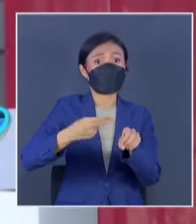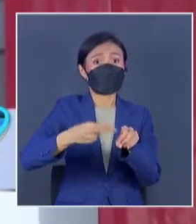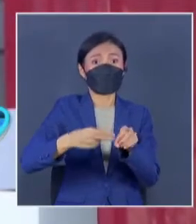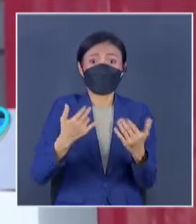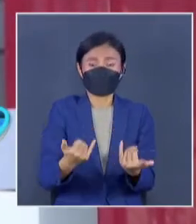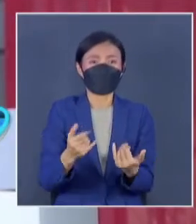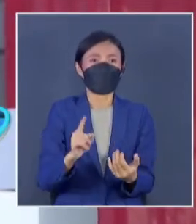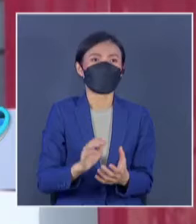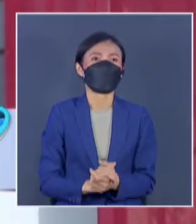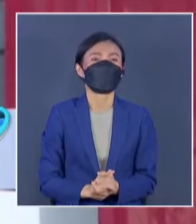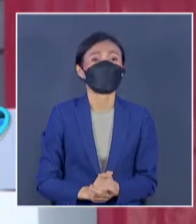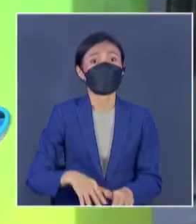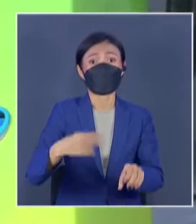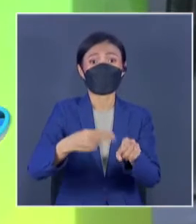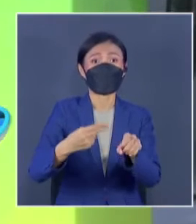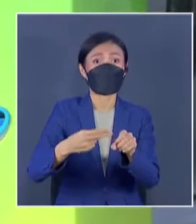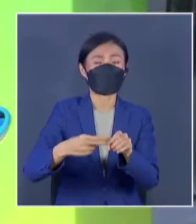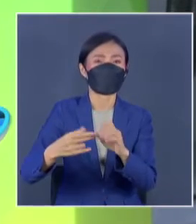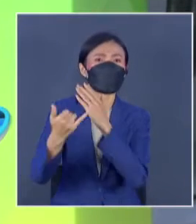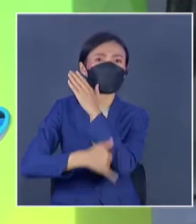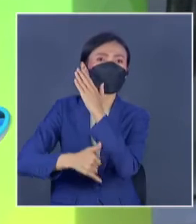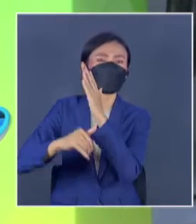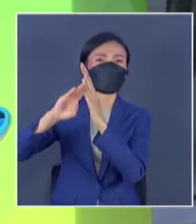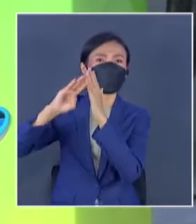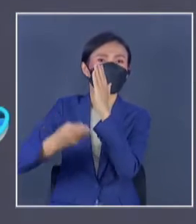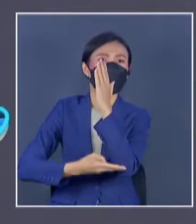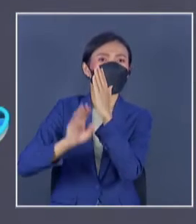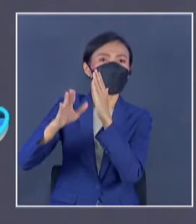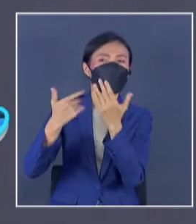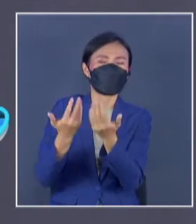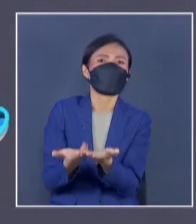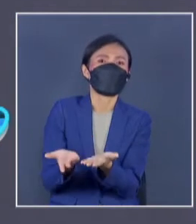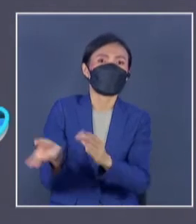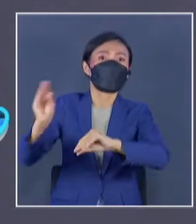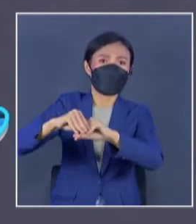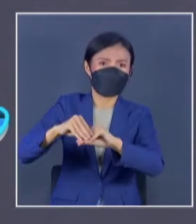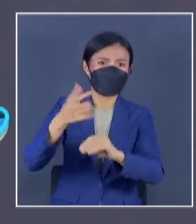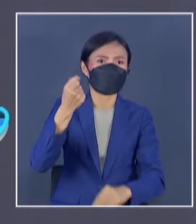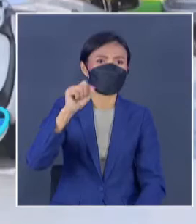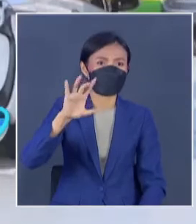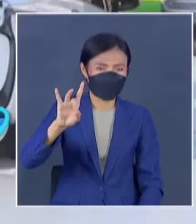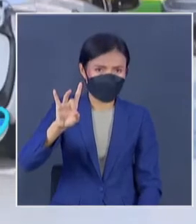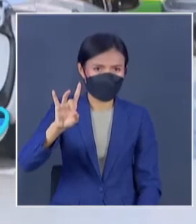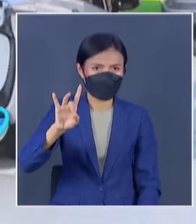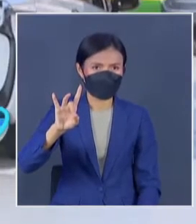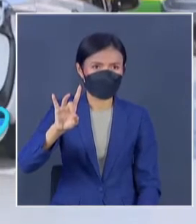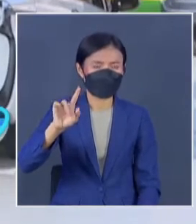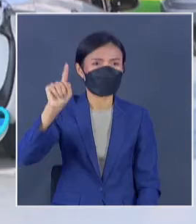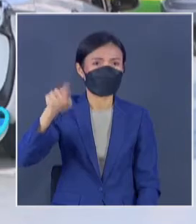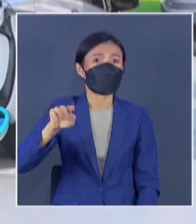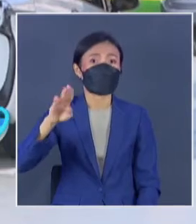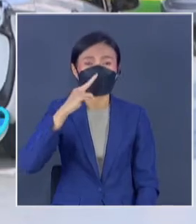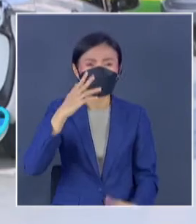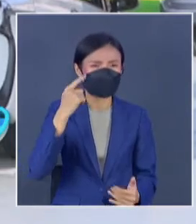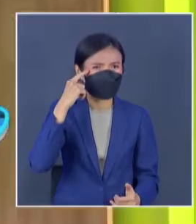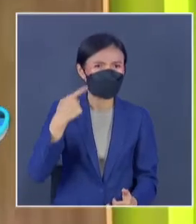าราคาน้ำมันดิบดูไบปรับขึ้นมาอยู่ที่ระดับ78ดอลลาร์ต่อบาร์เรลคาดว่าจะเฉลี่ยอยู่ที่70ถึง80ดอล